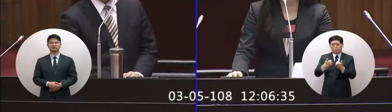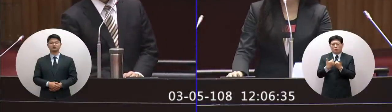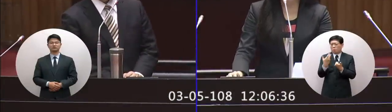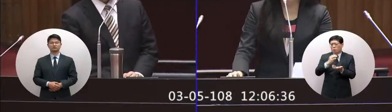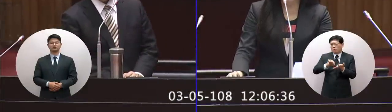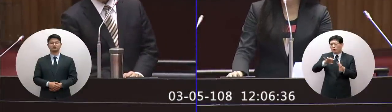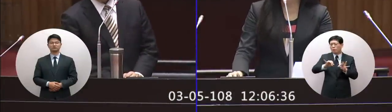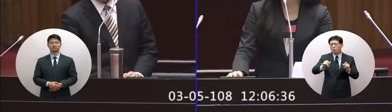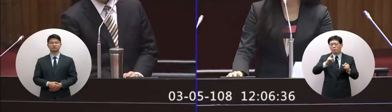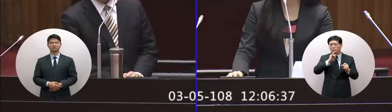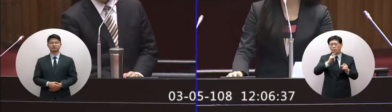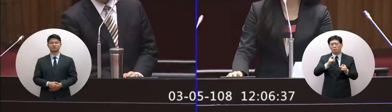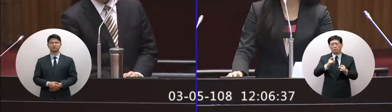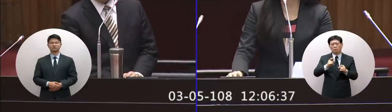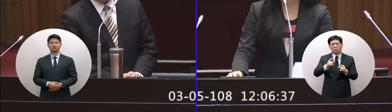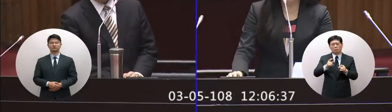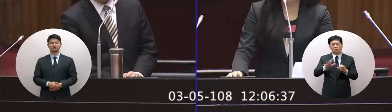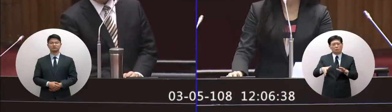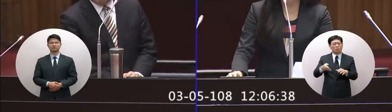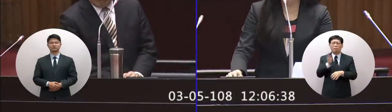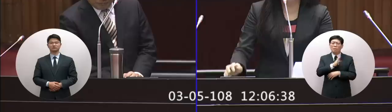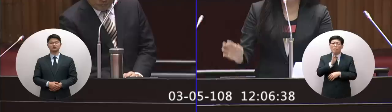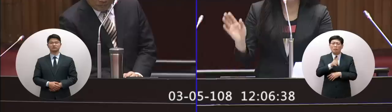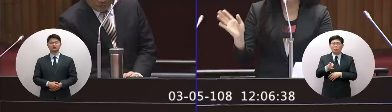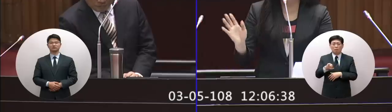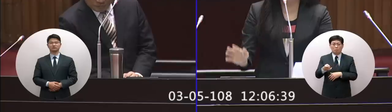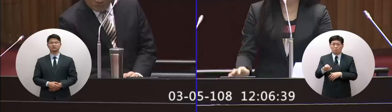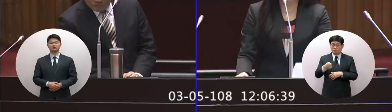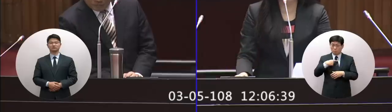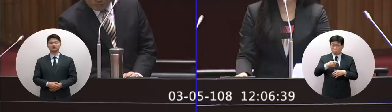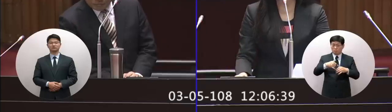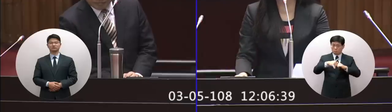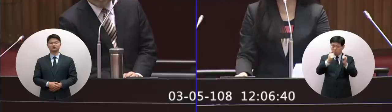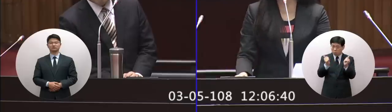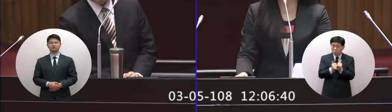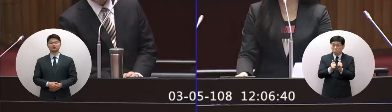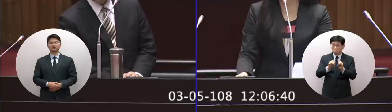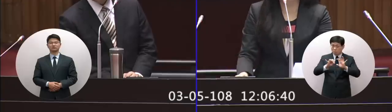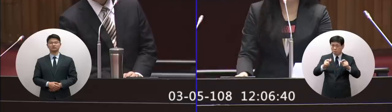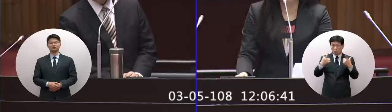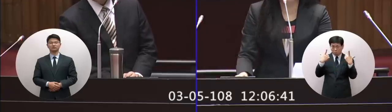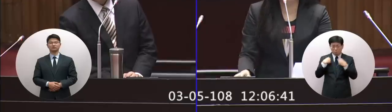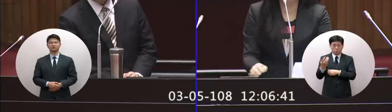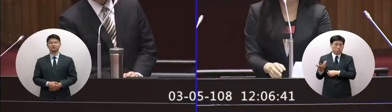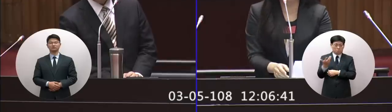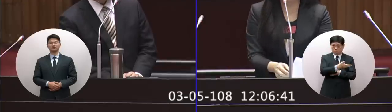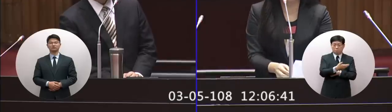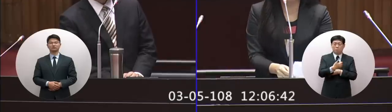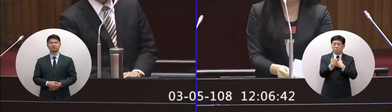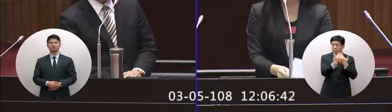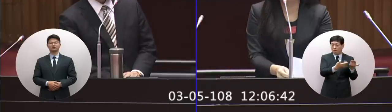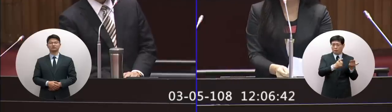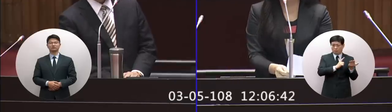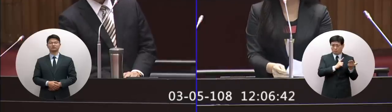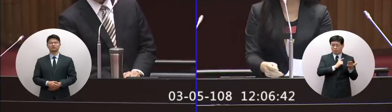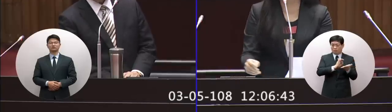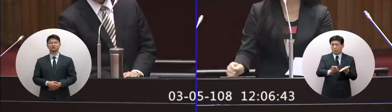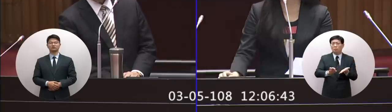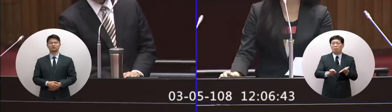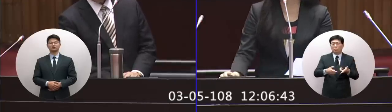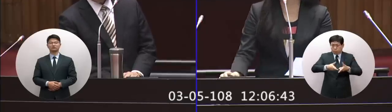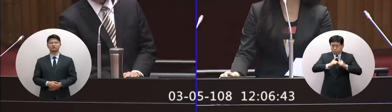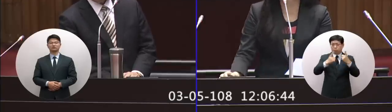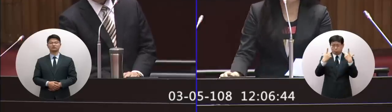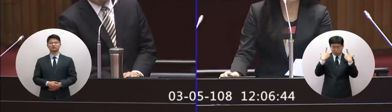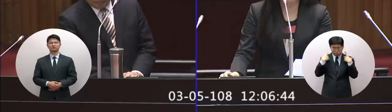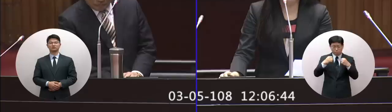地来照顾农民了，那这块这个部落的土地哦，就应该要交还给这个部落来经营，那恢复